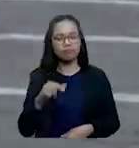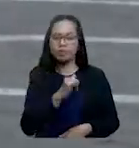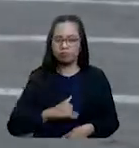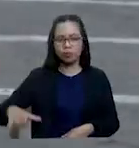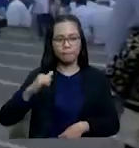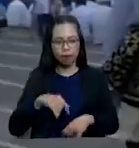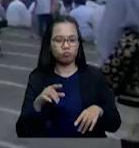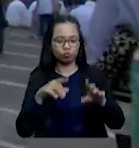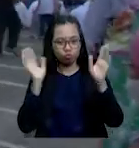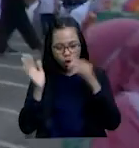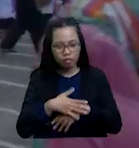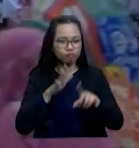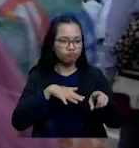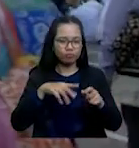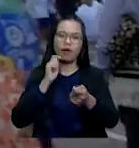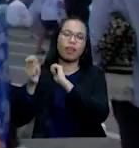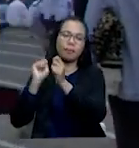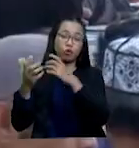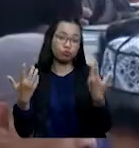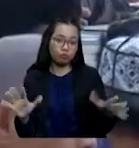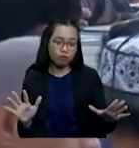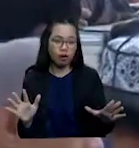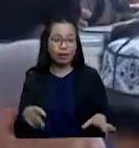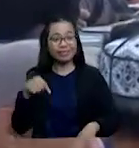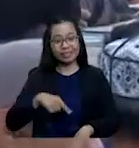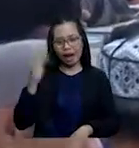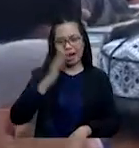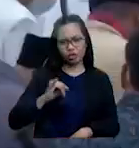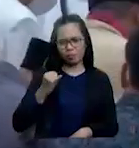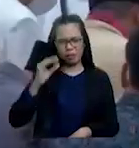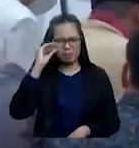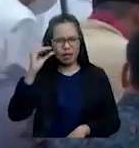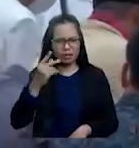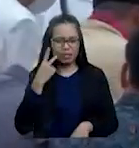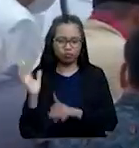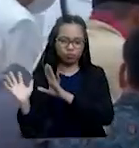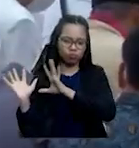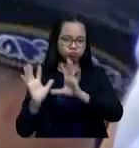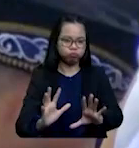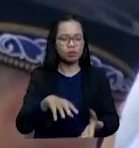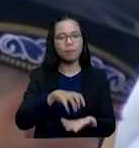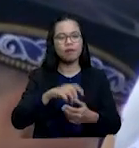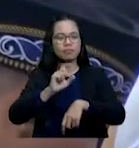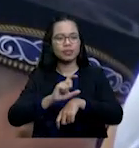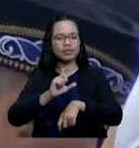Fitri. Jumat pagi, ratusan jemaah memadati Masjid Jami Al-Huda Muhammadiyah, Tebet Timur, Jakarta